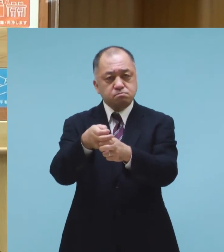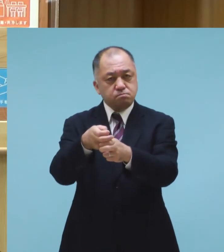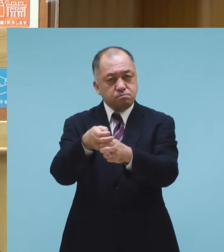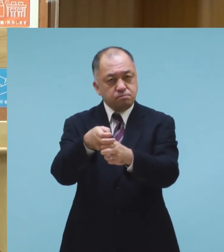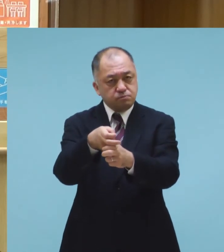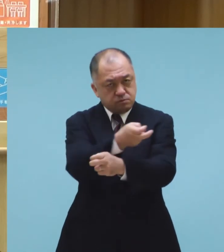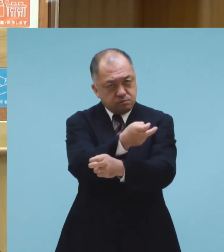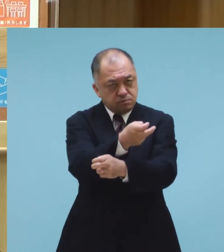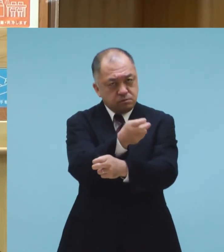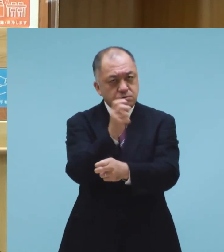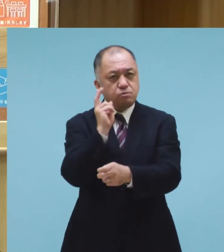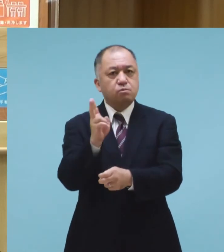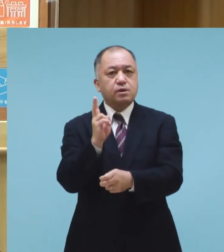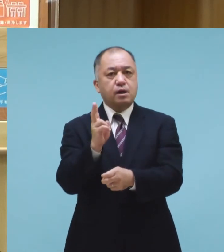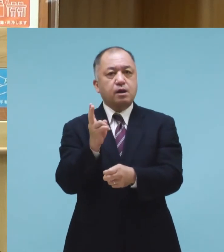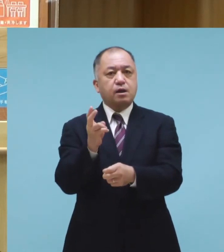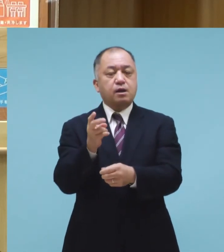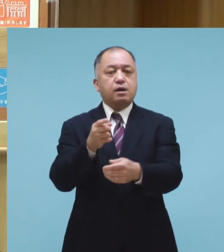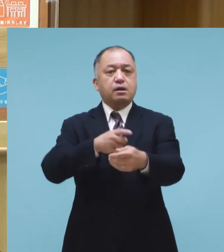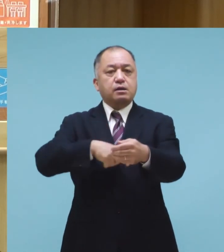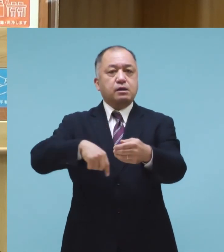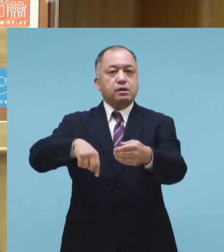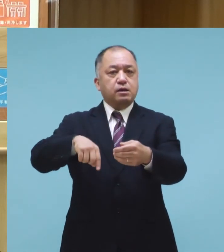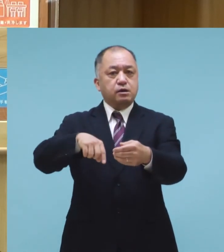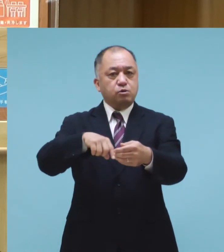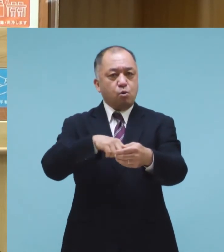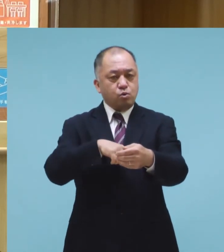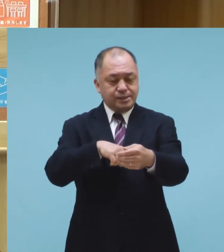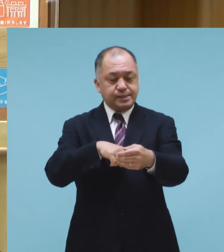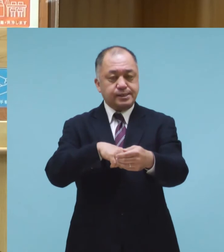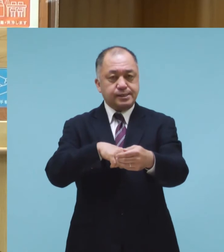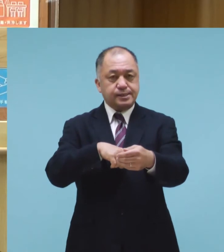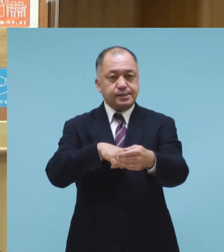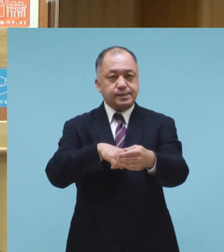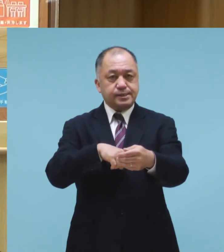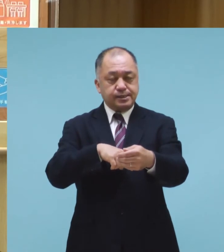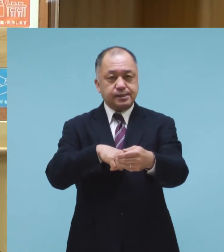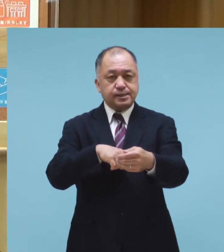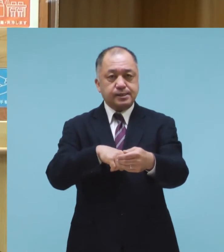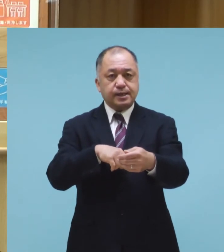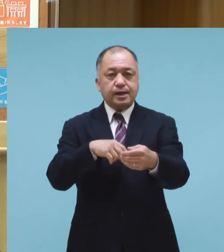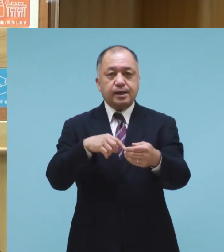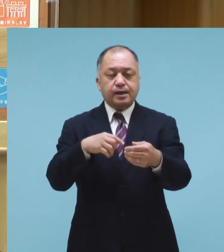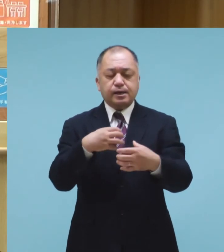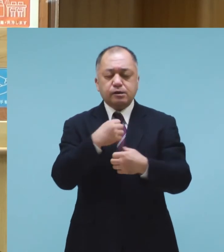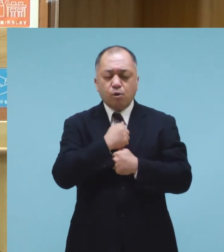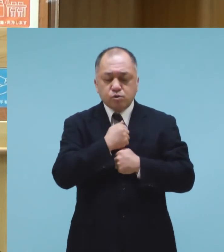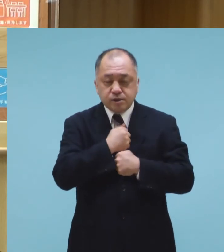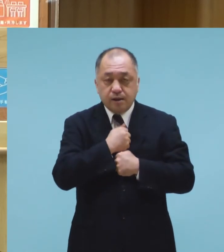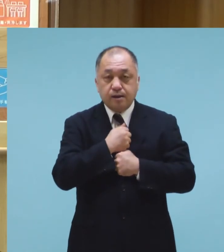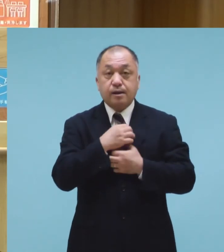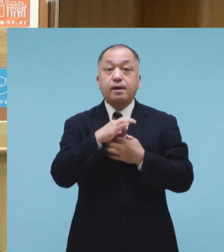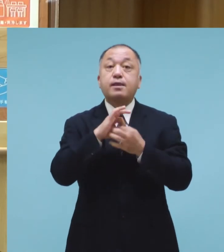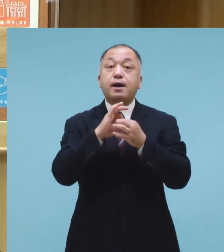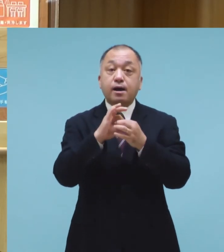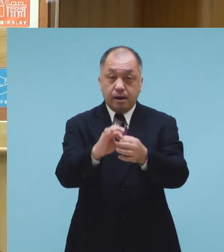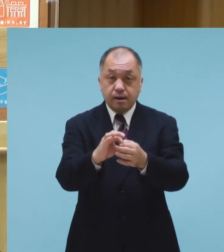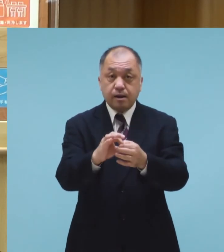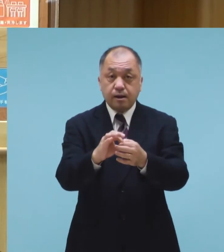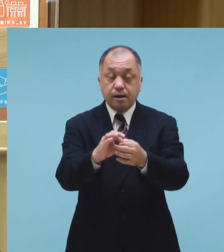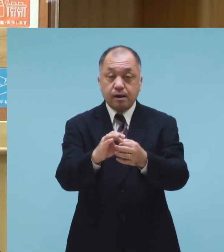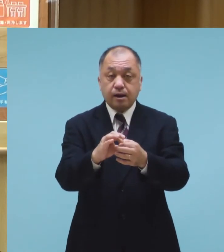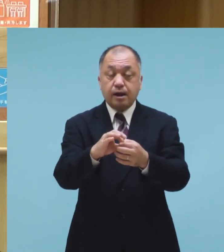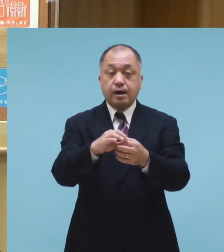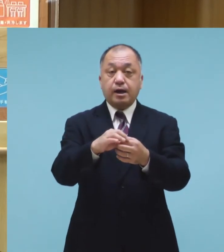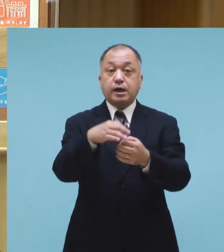しなければ、抵触しないような内容にしなければいけないということをあらかじめ、知事ご自身とかそれ